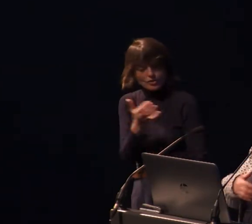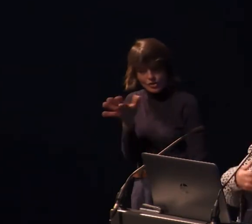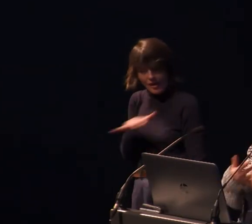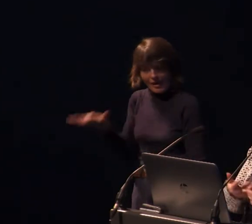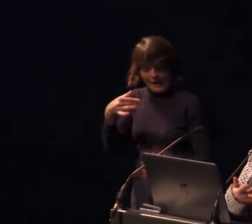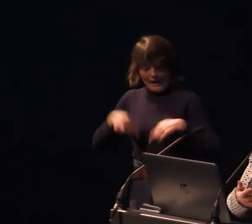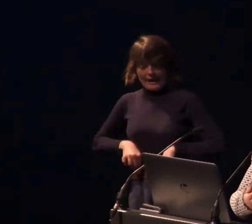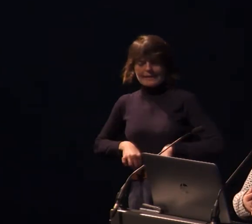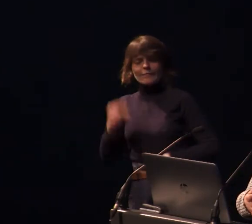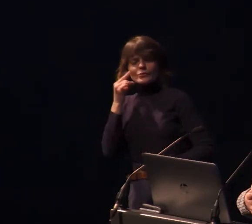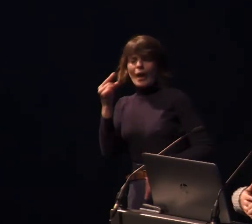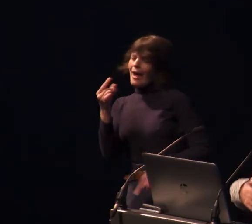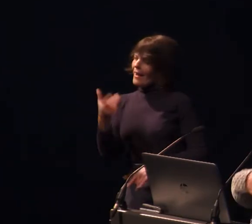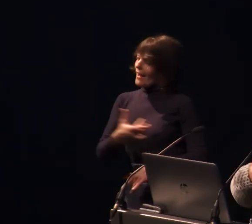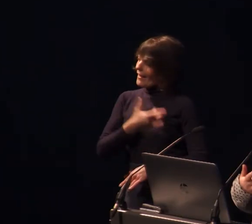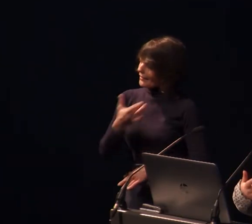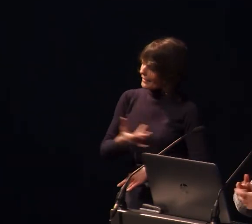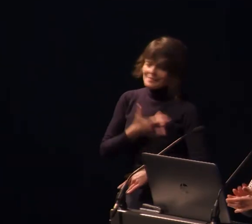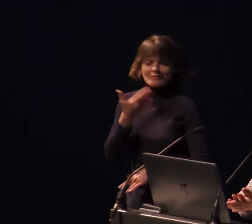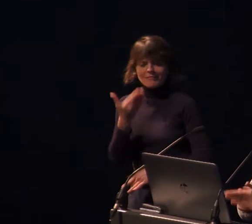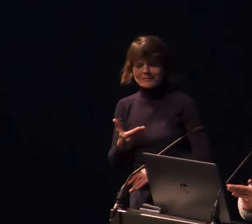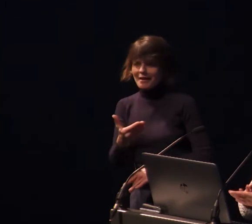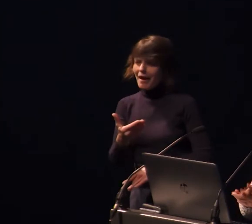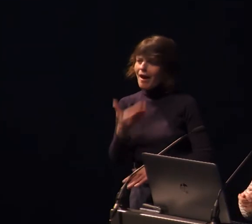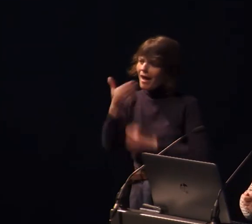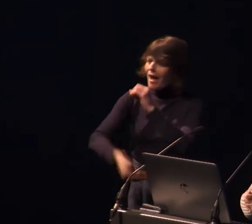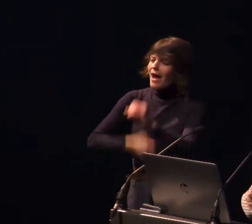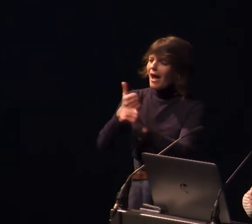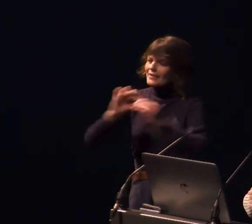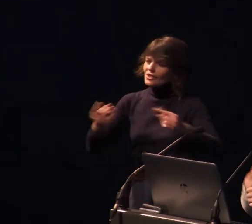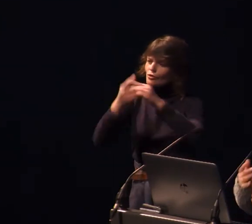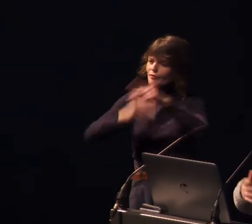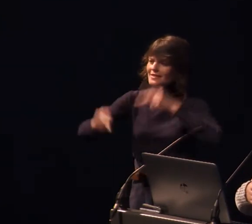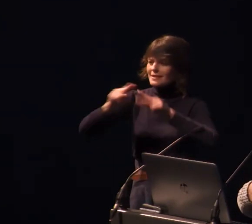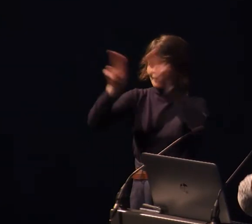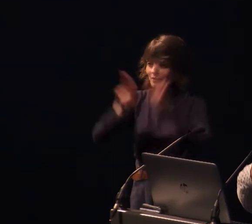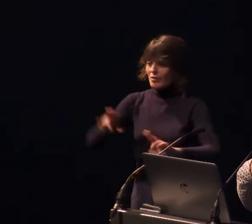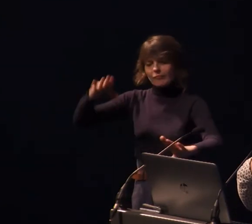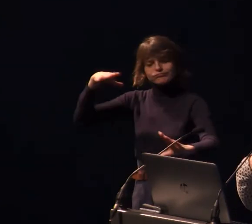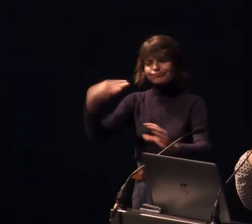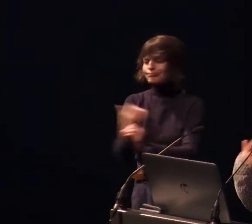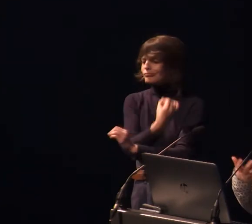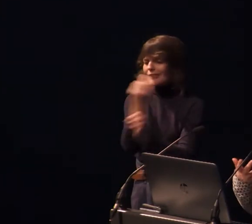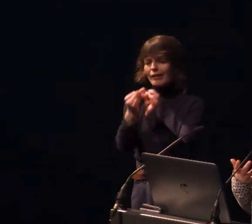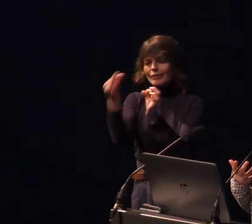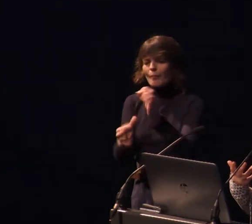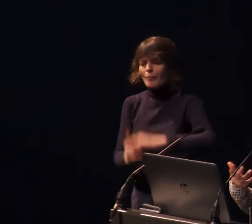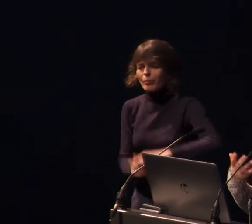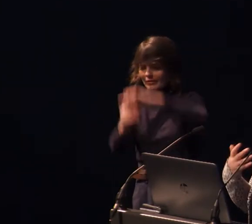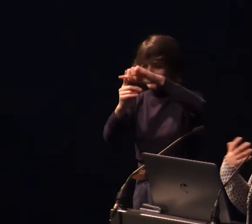peut-être intéressant grâce au succès de cette année géophysique internationale donc de réfléchir